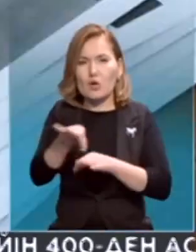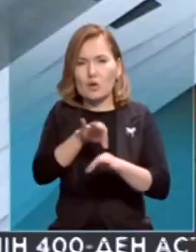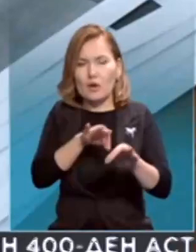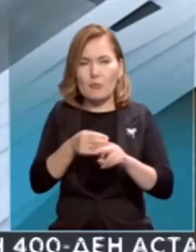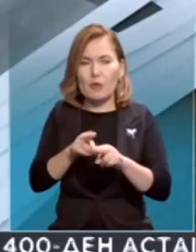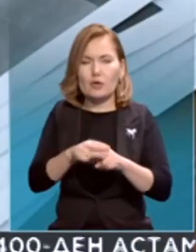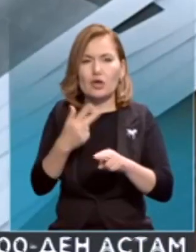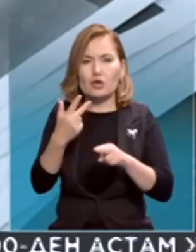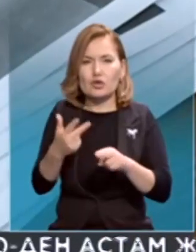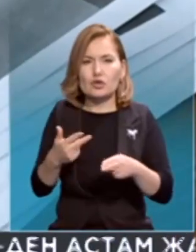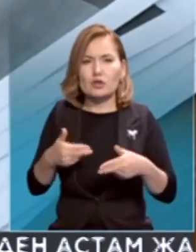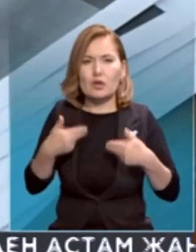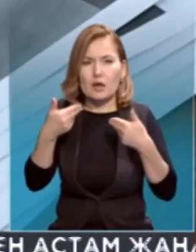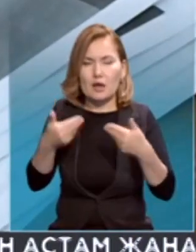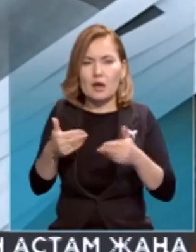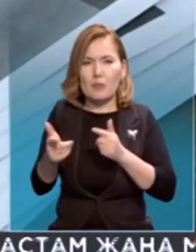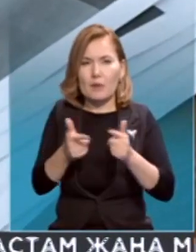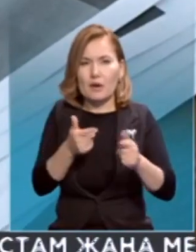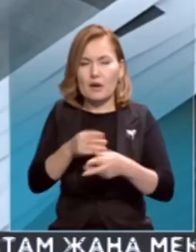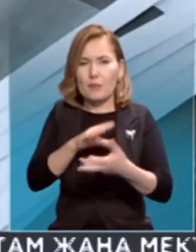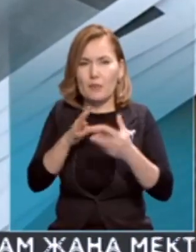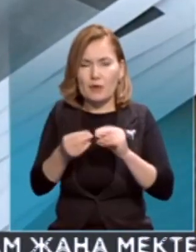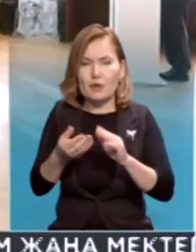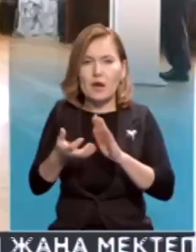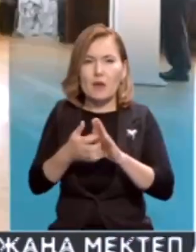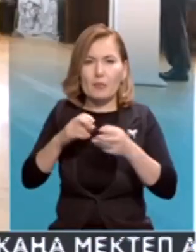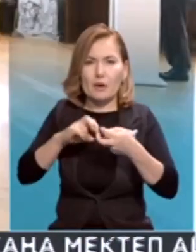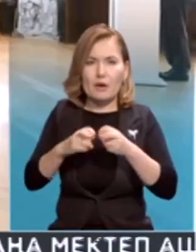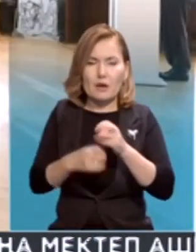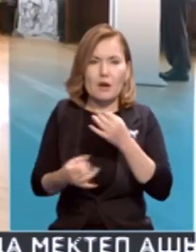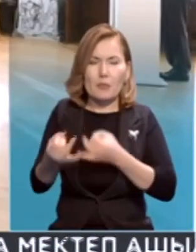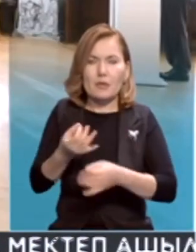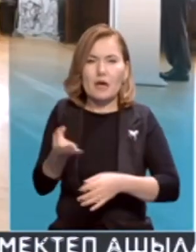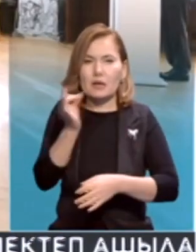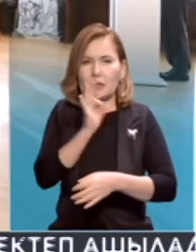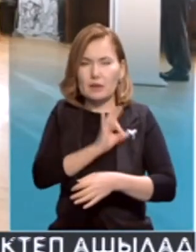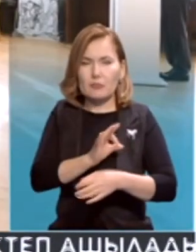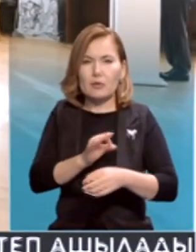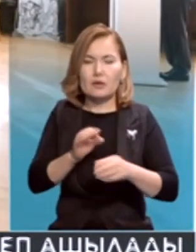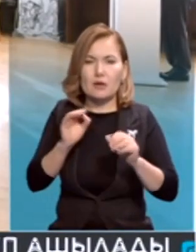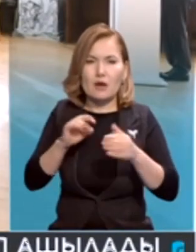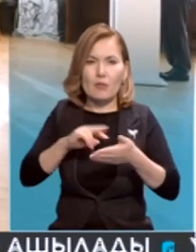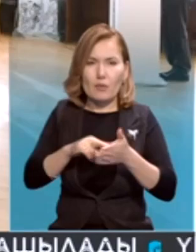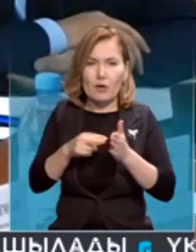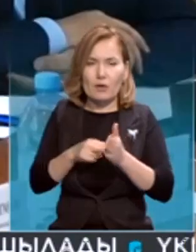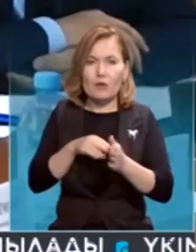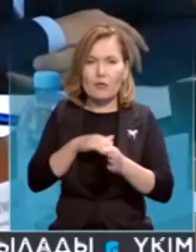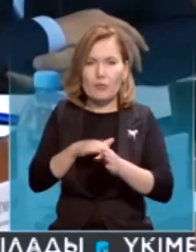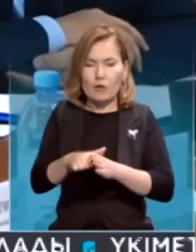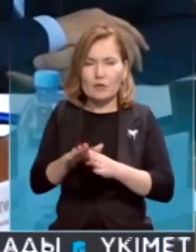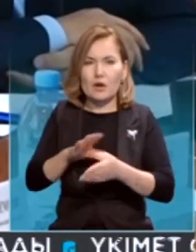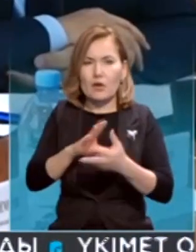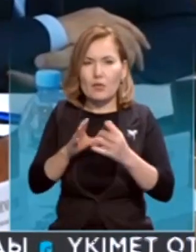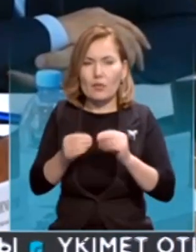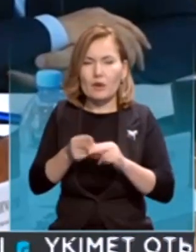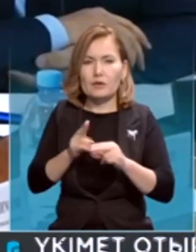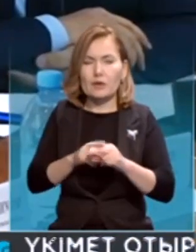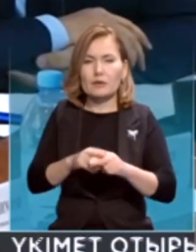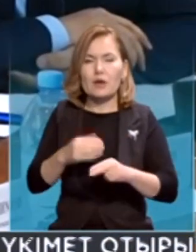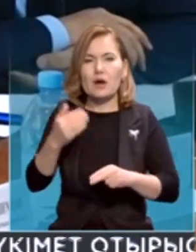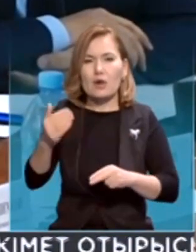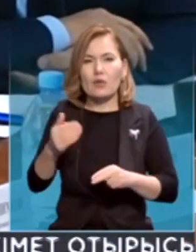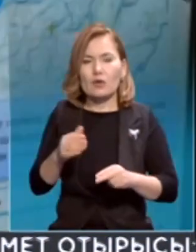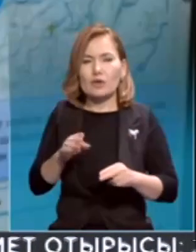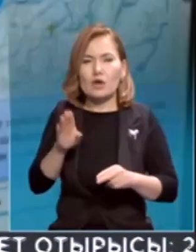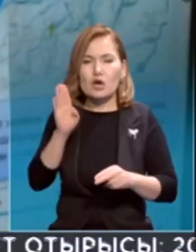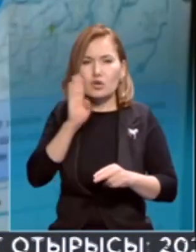3-ші нұсқасын әзірлеп ұсынды. Онда кем-кетіктер ескеріліп, ең тиімді әдісі қаралып отыр. Және де аман өткел аумағынан мыржас су